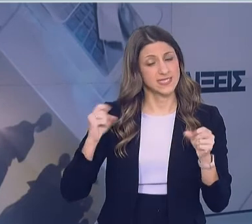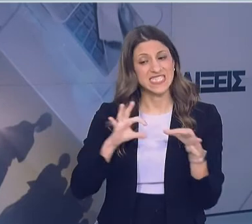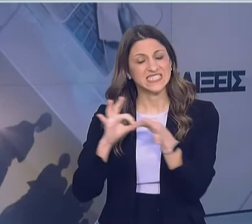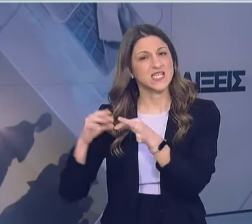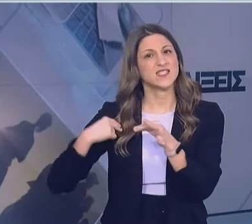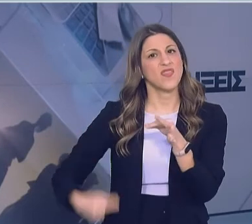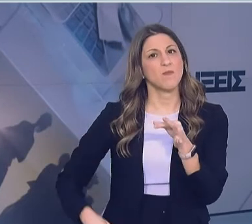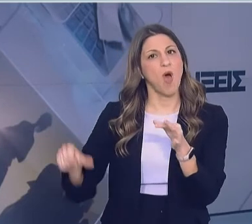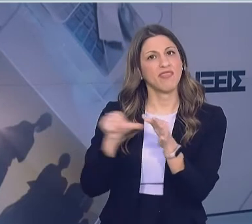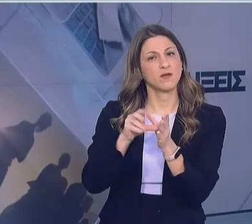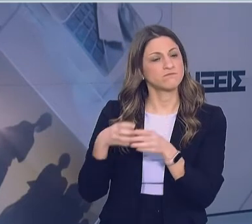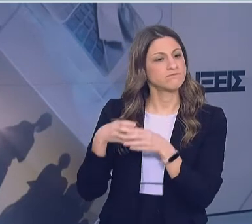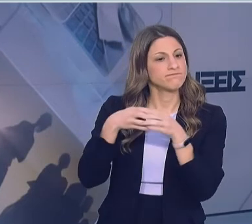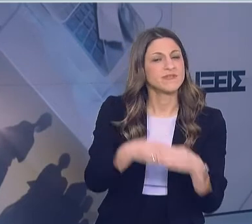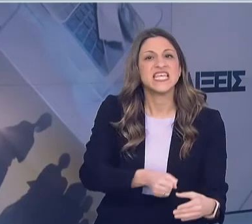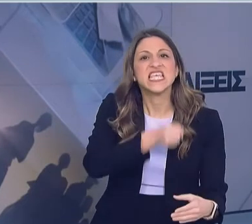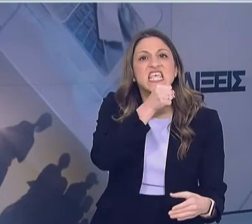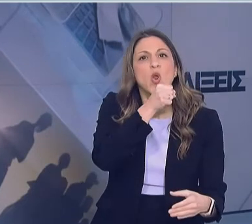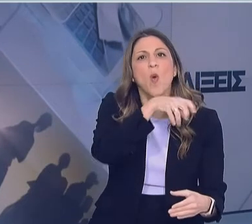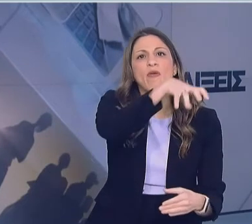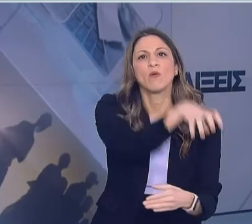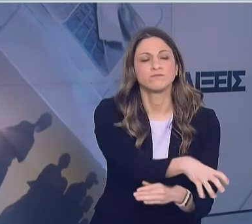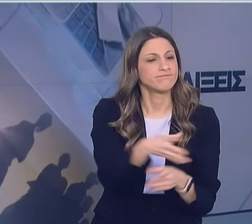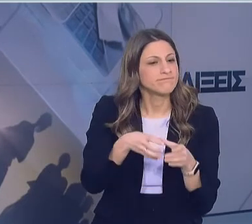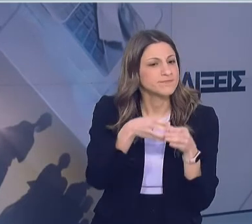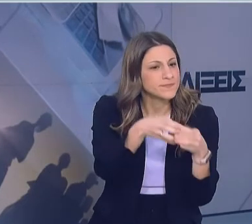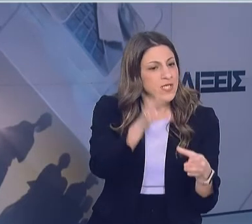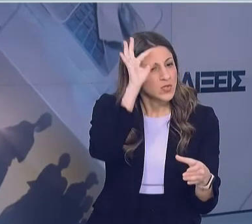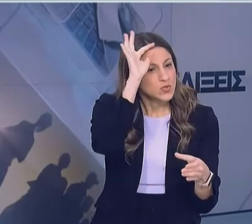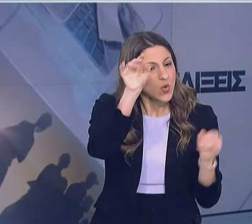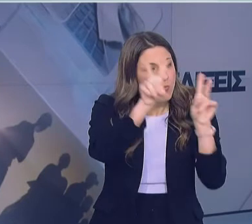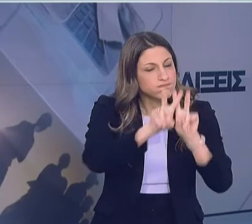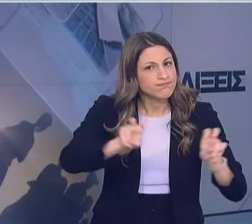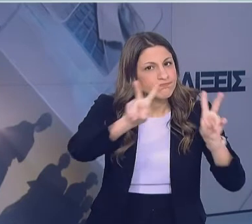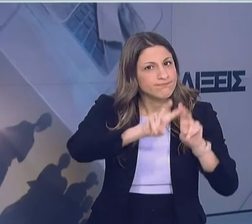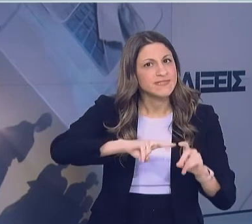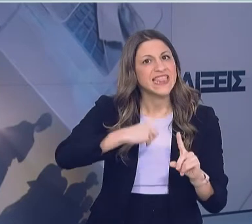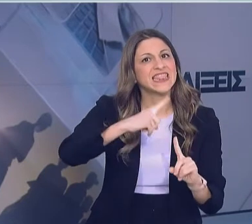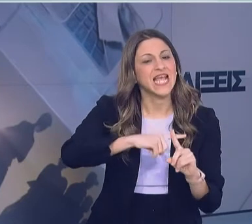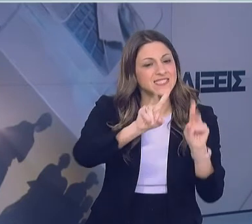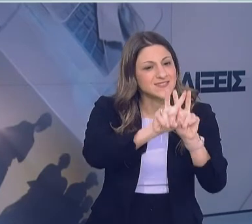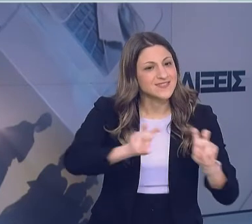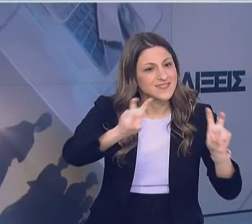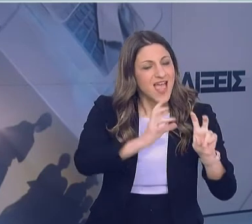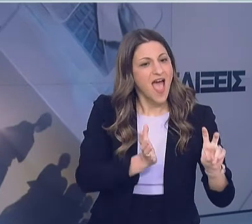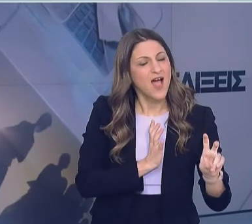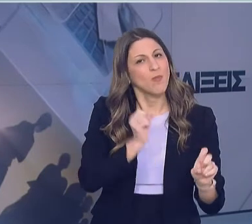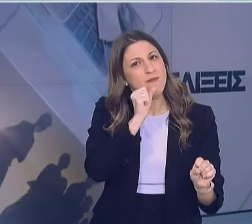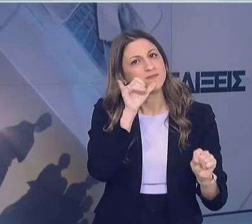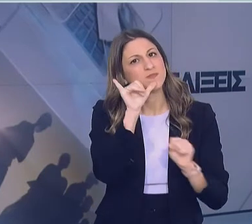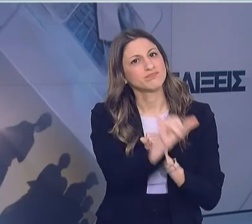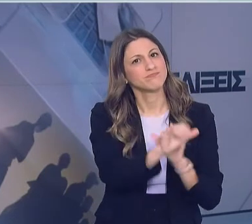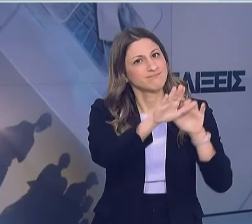Αθηναίων, μετέβη στο Γεροκομείο Αθηνών, προκειμένου να προσφερθεί προληπτικός εργαστηριακός έλεγχος σε φιλοξενούμενους που διαμένουν